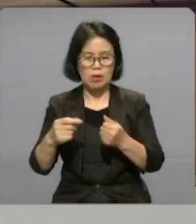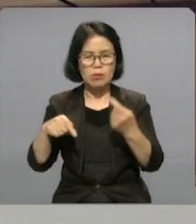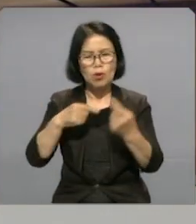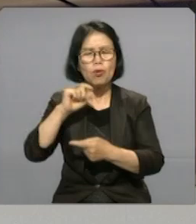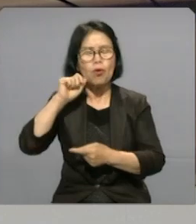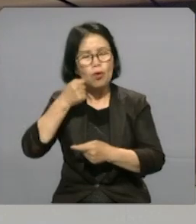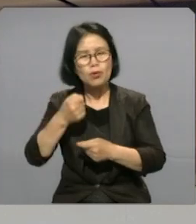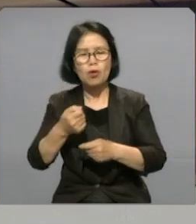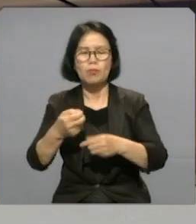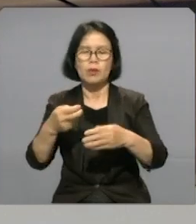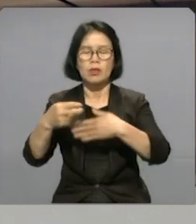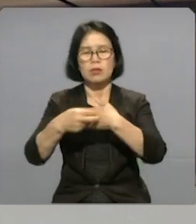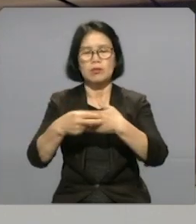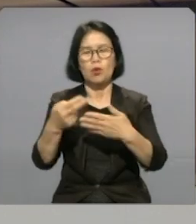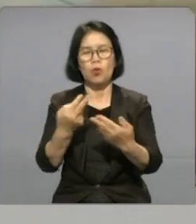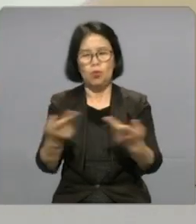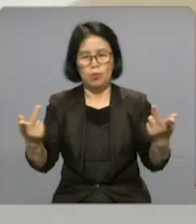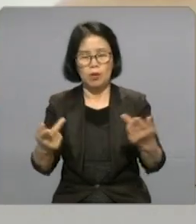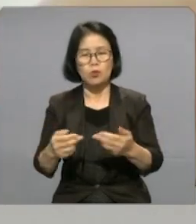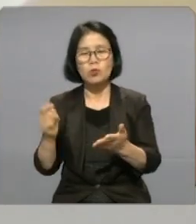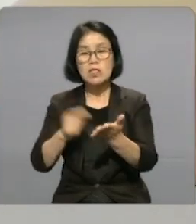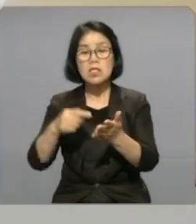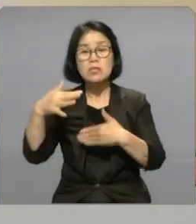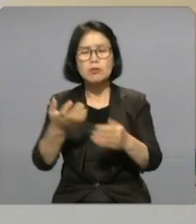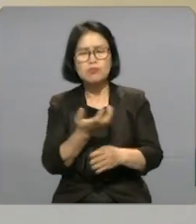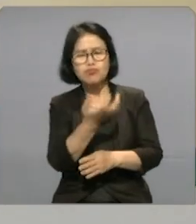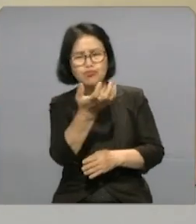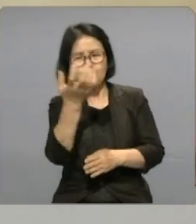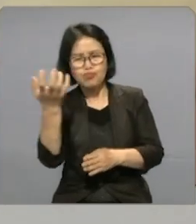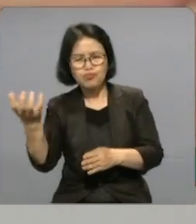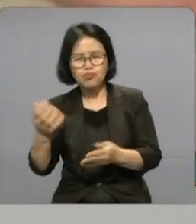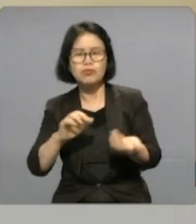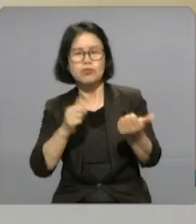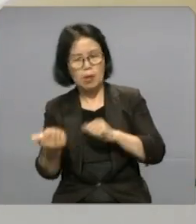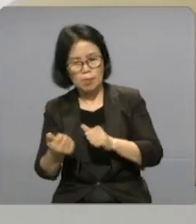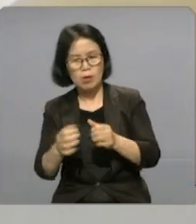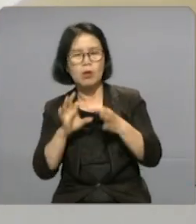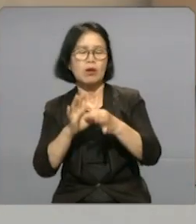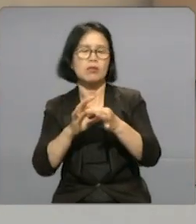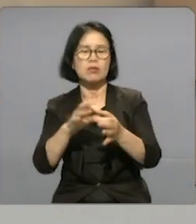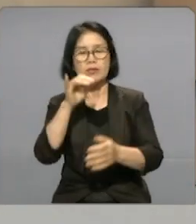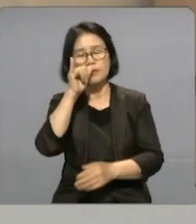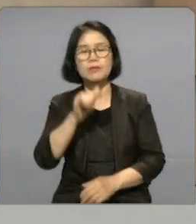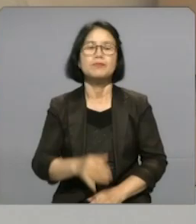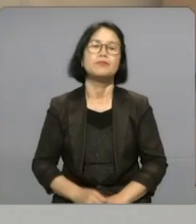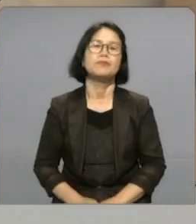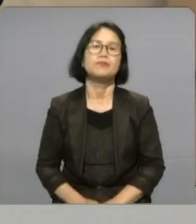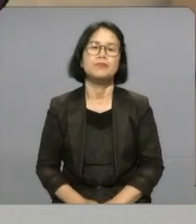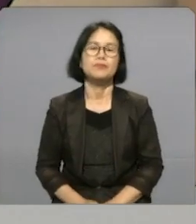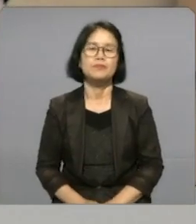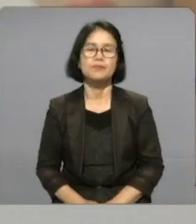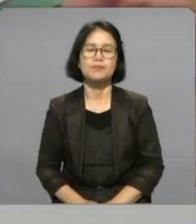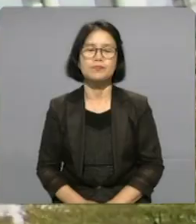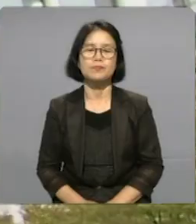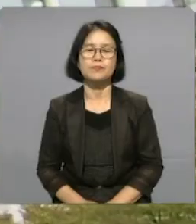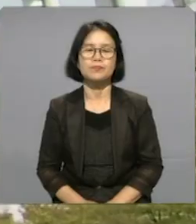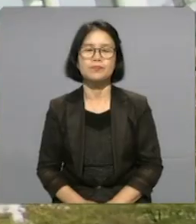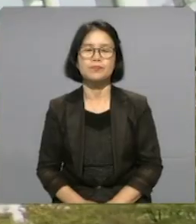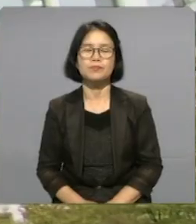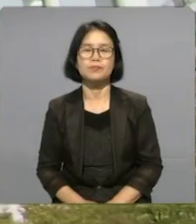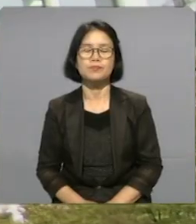이어지는데 최근 이른바 응급실 뺑뺑이로 인한 환자 사망과도 무관하지 않습니다. 먼저 백소민 기자입니다.